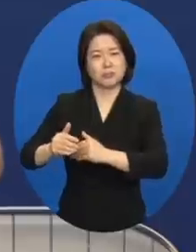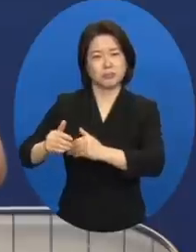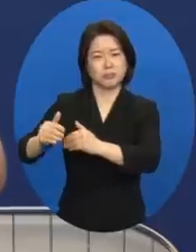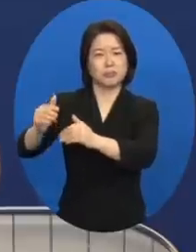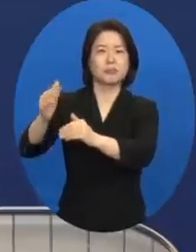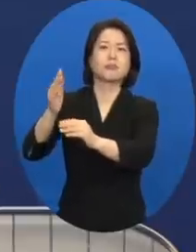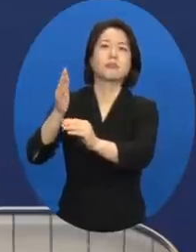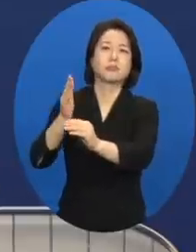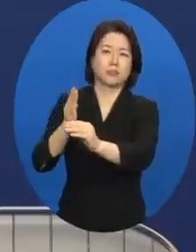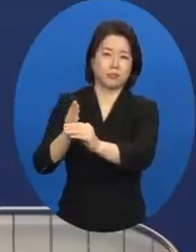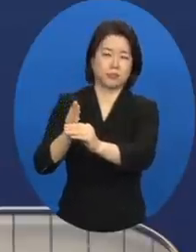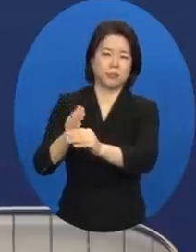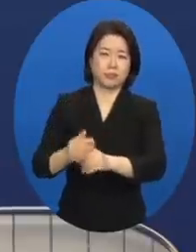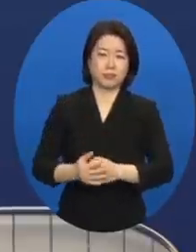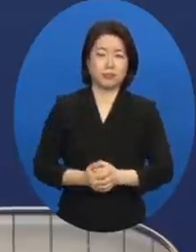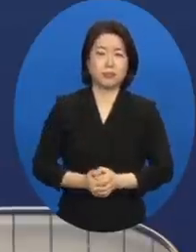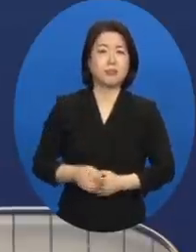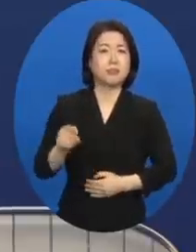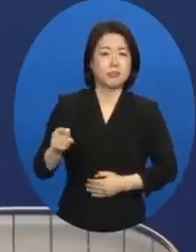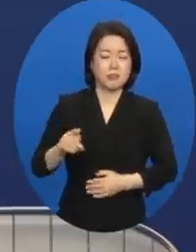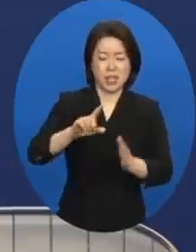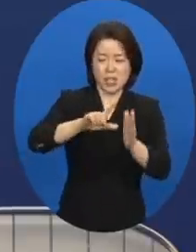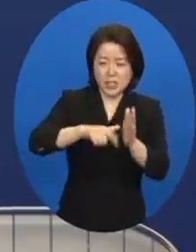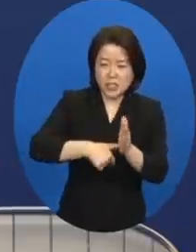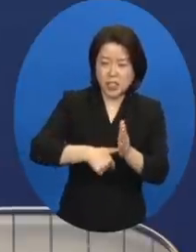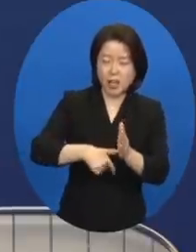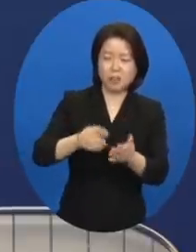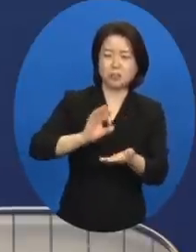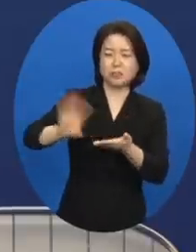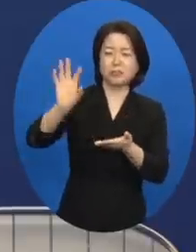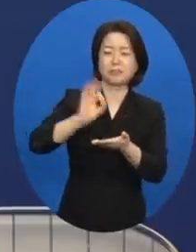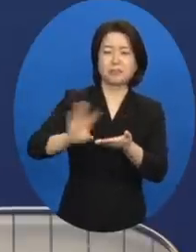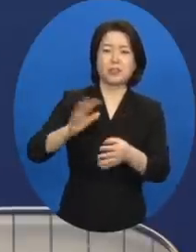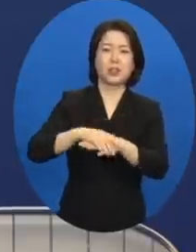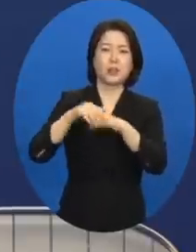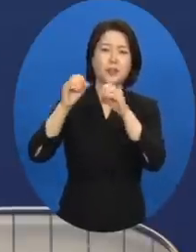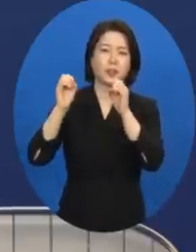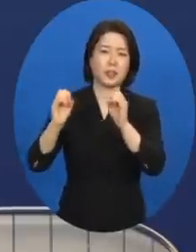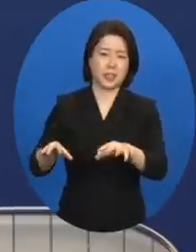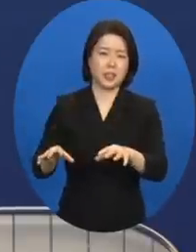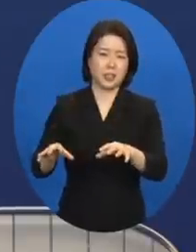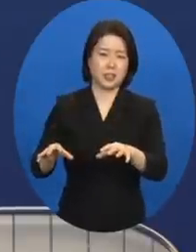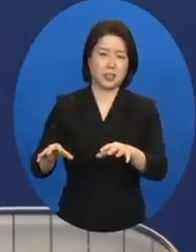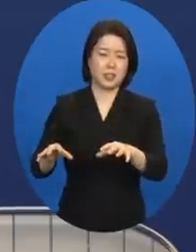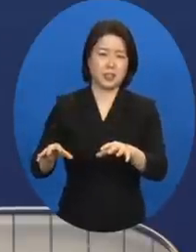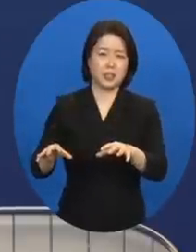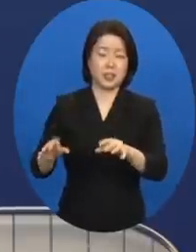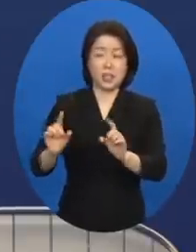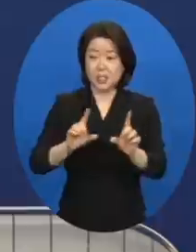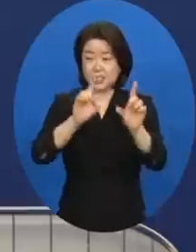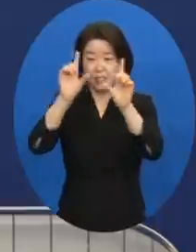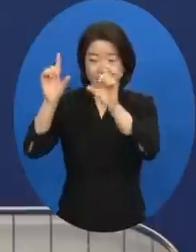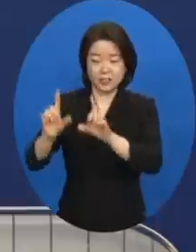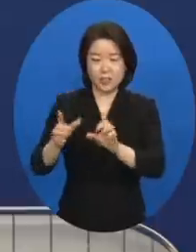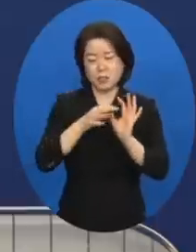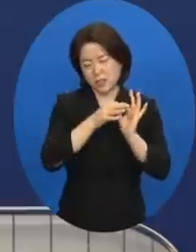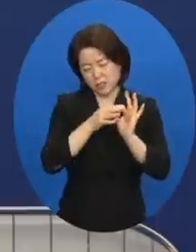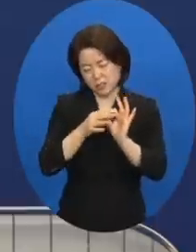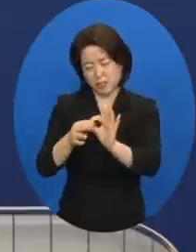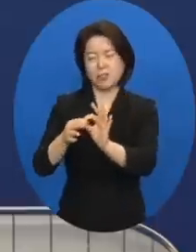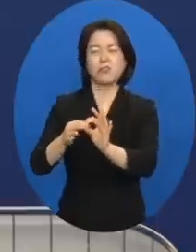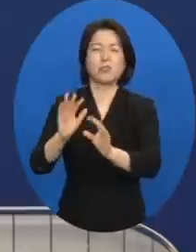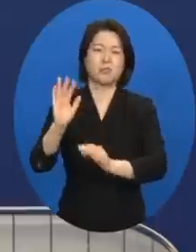가고 시간을 허비해 버리는 삶이 이어진다는